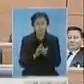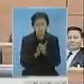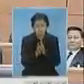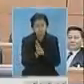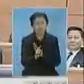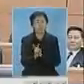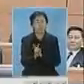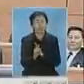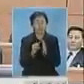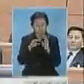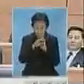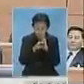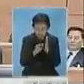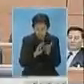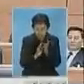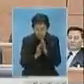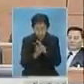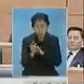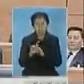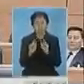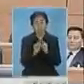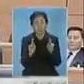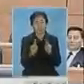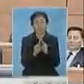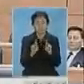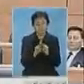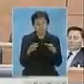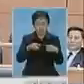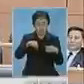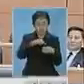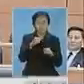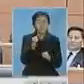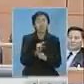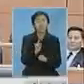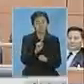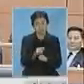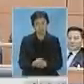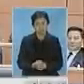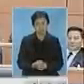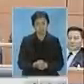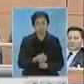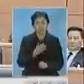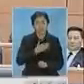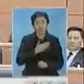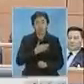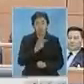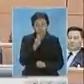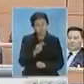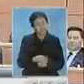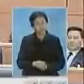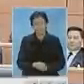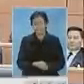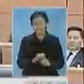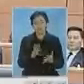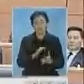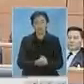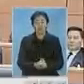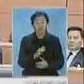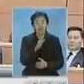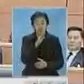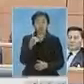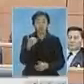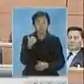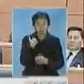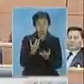อะไรเป็นมรรคเป็นผลจากกรรมการชุดนี้บ้างเท่าที่ผมทราบไม่มีแต่ถ้ามี